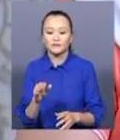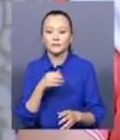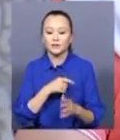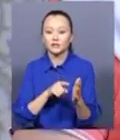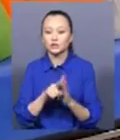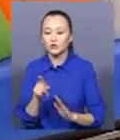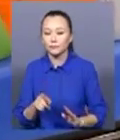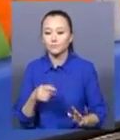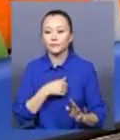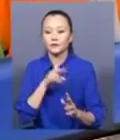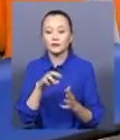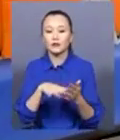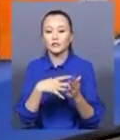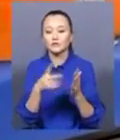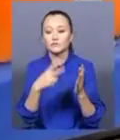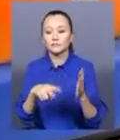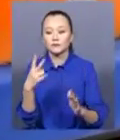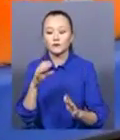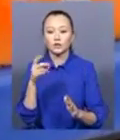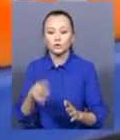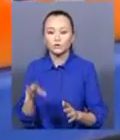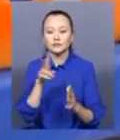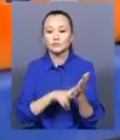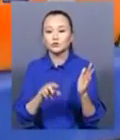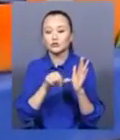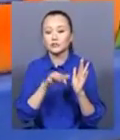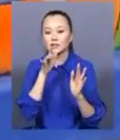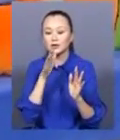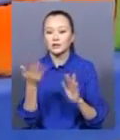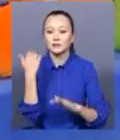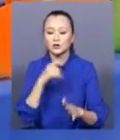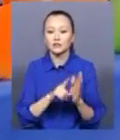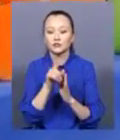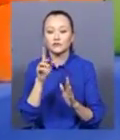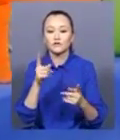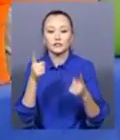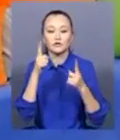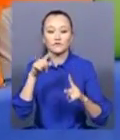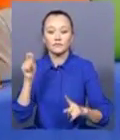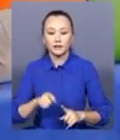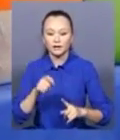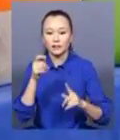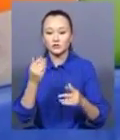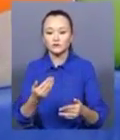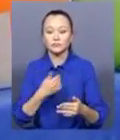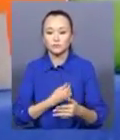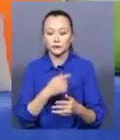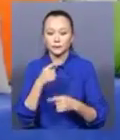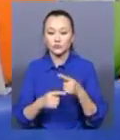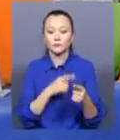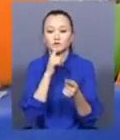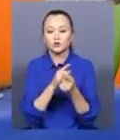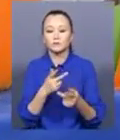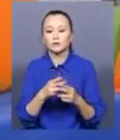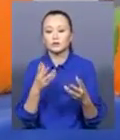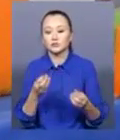Мы начинаем. На календаре 22 июня, 76 лет назад, началась Великая Отечественная война. Сегодня мы,